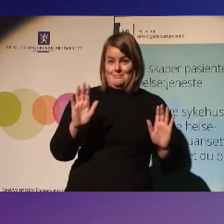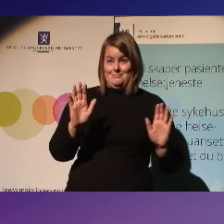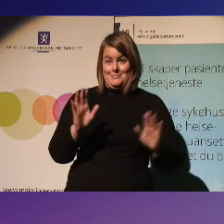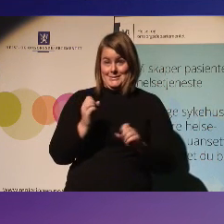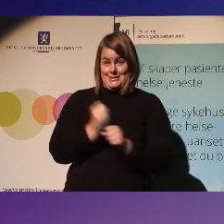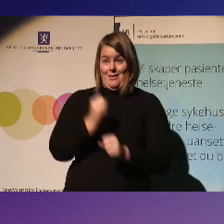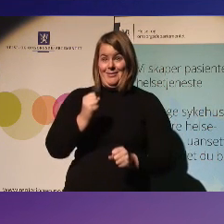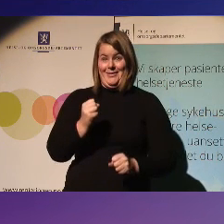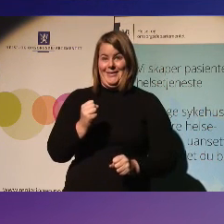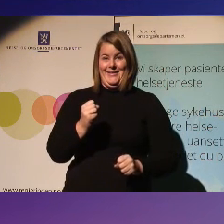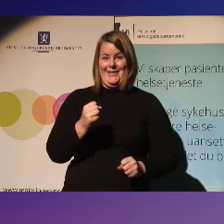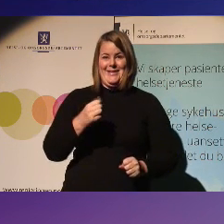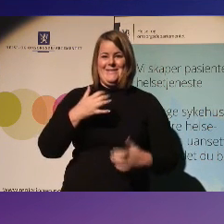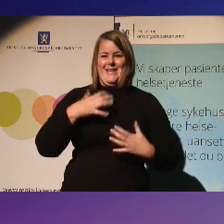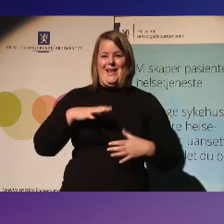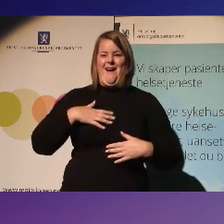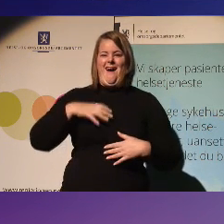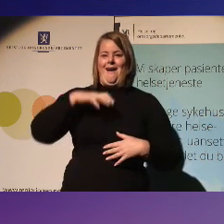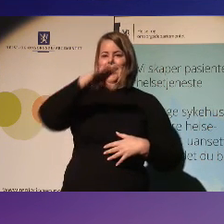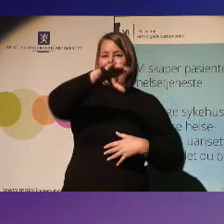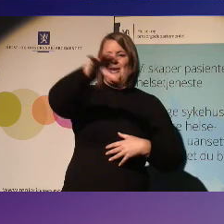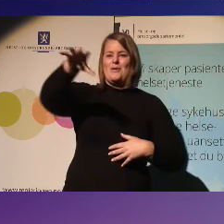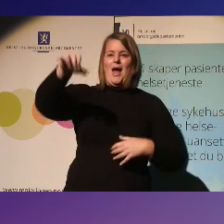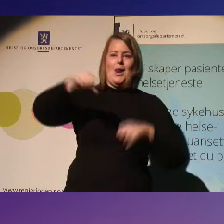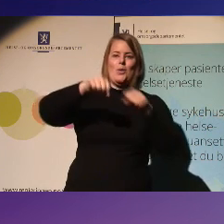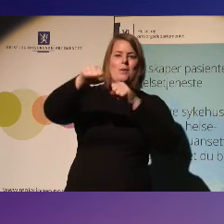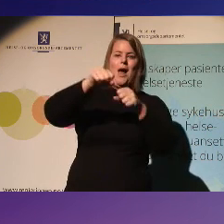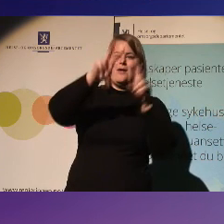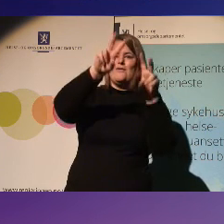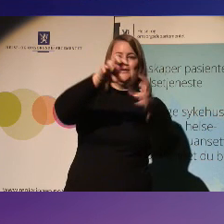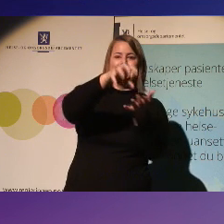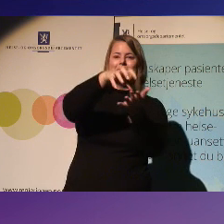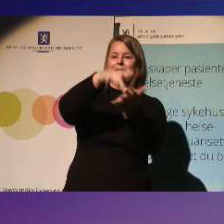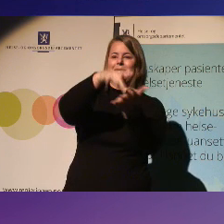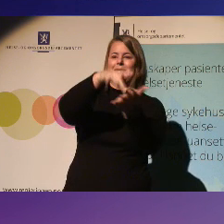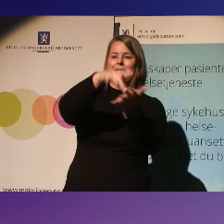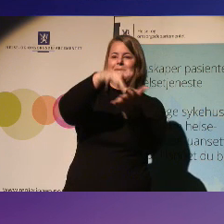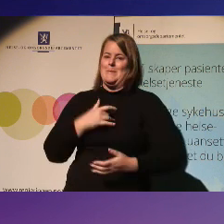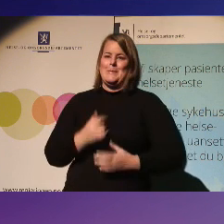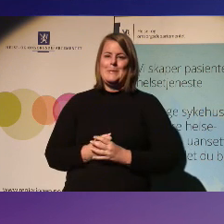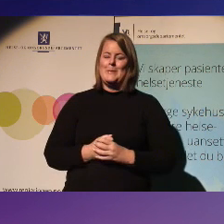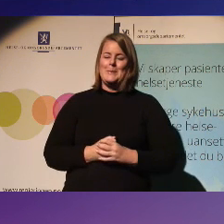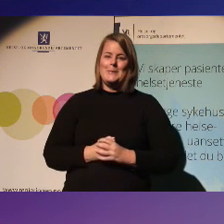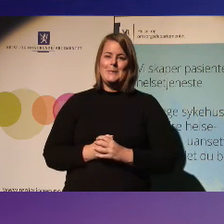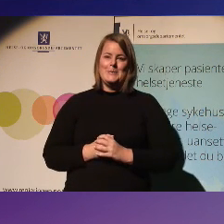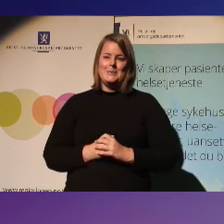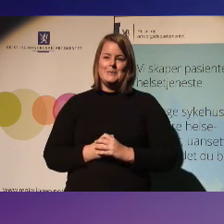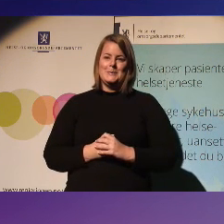vil ikke ha regionale, kommunale forskningssenter.